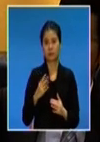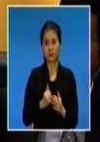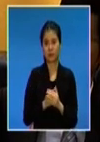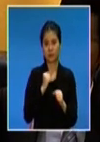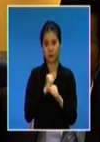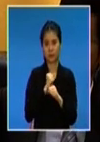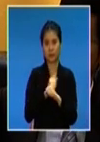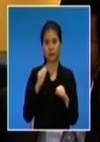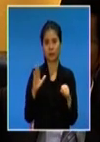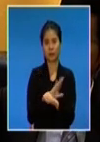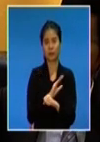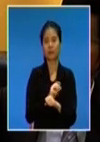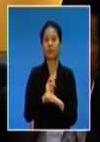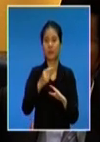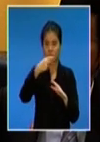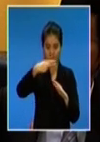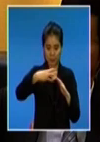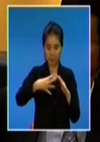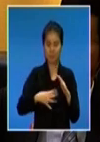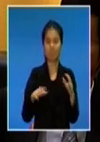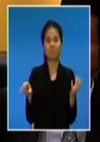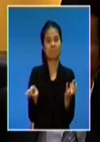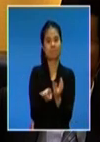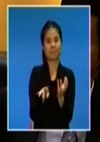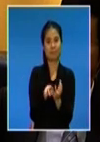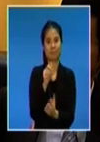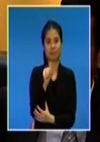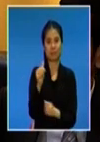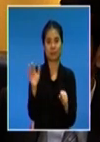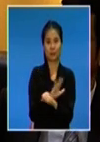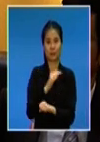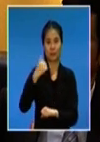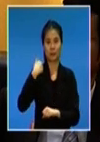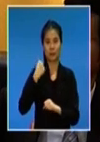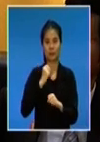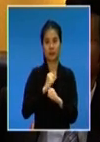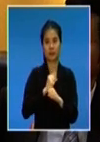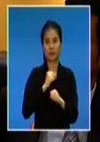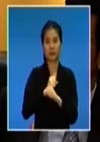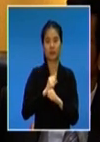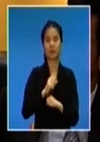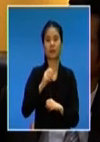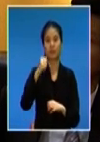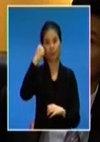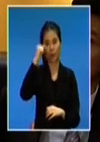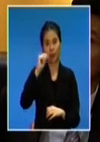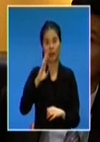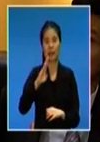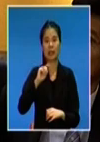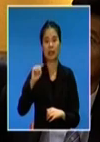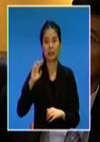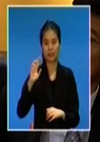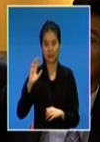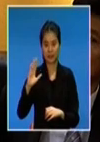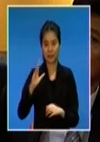มบูรณ์ตั้งแต่หัวถึงท้ายพอเขาเสนอไปเนี่ยถ้าเขาเห็นชอบเนี่ยสามารถไปทำหมายถึงว่า 4-5 วันปรับอีกนิดหน่อยเนี่ยเป็นแผนแ